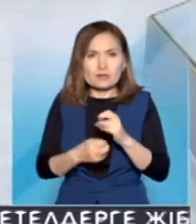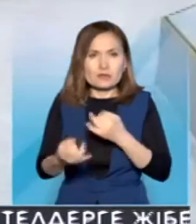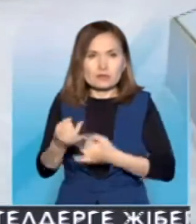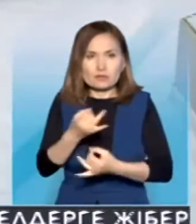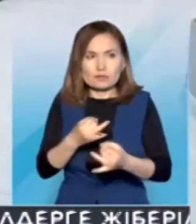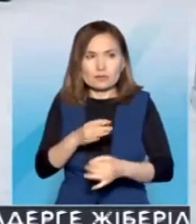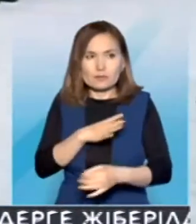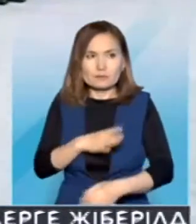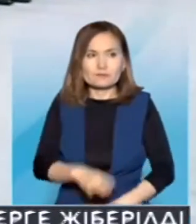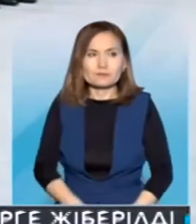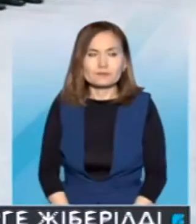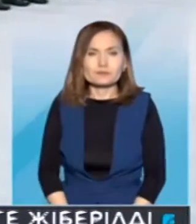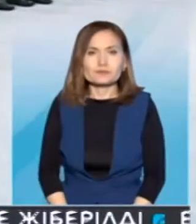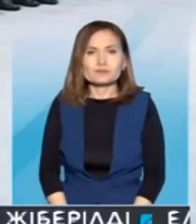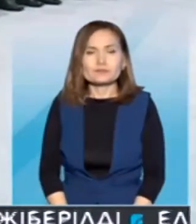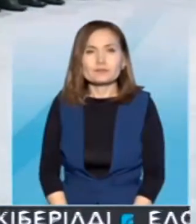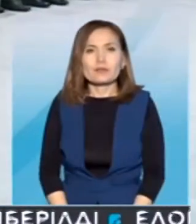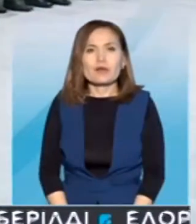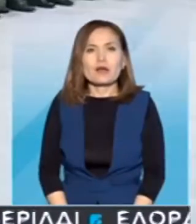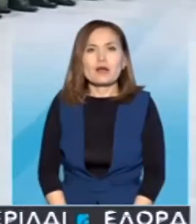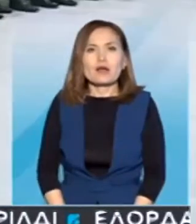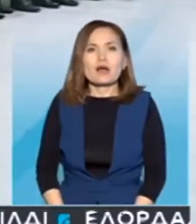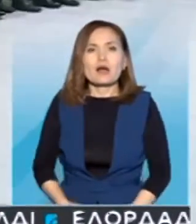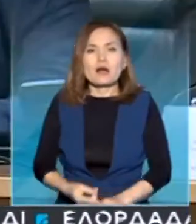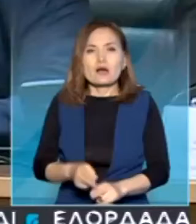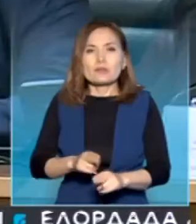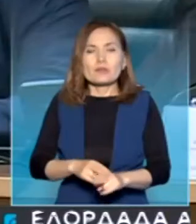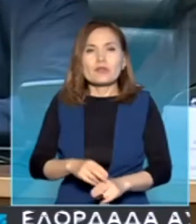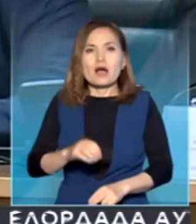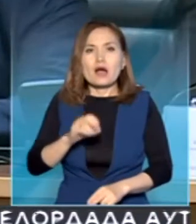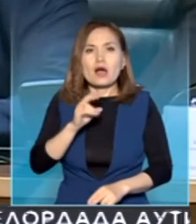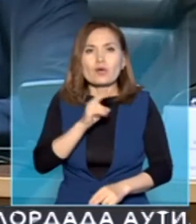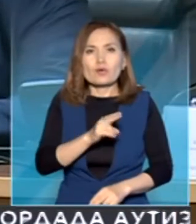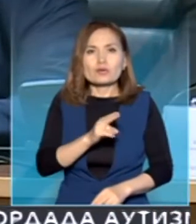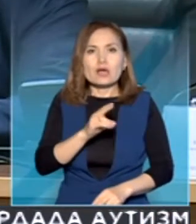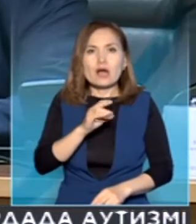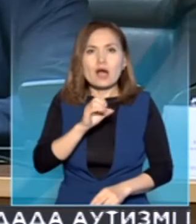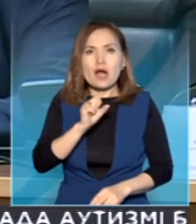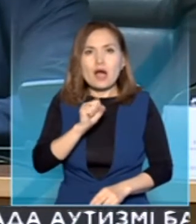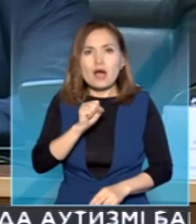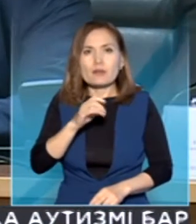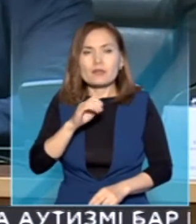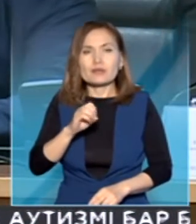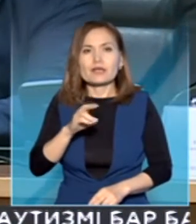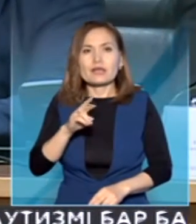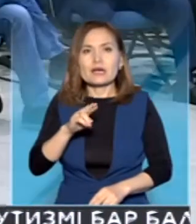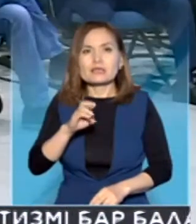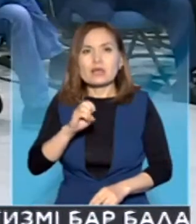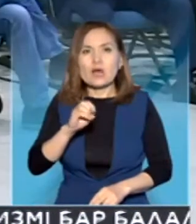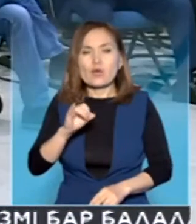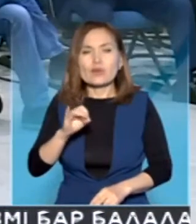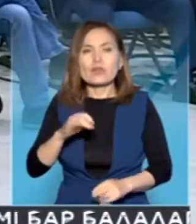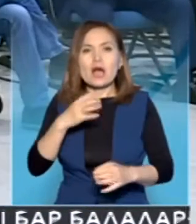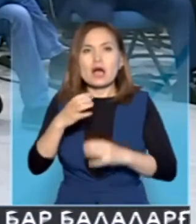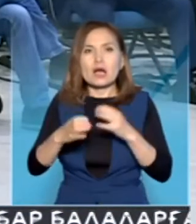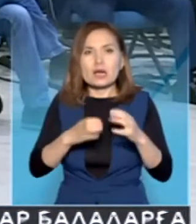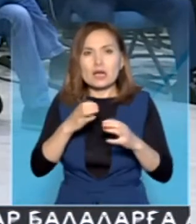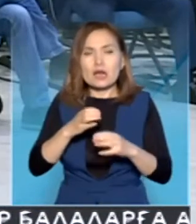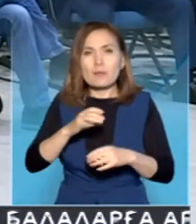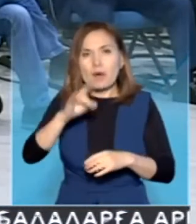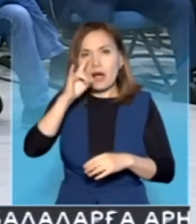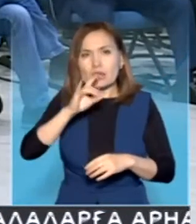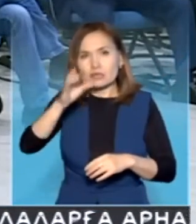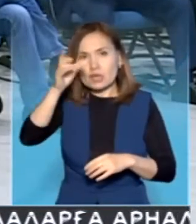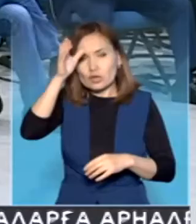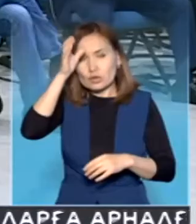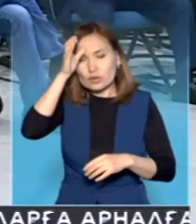отырмыз. Дархан Жазықбаев сапар аясында Қожа Ахмет Яссауи атындағы халықаралық қазақ түрік университетінің оқытушы